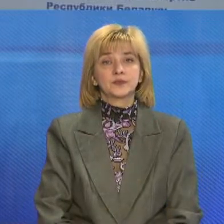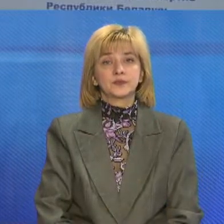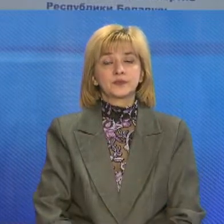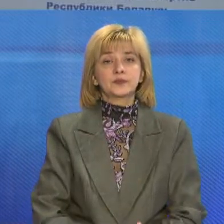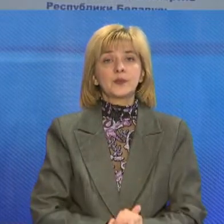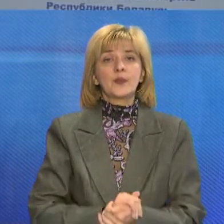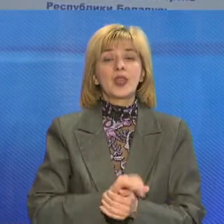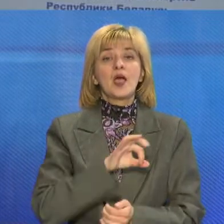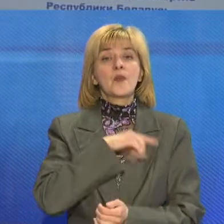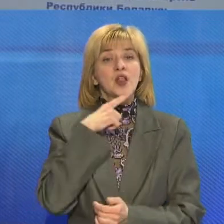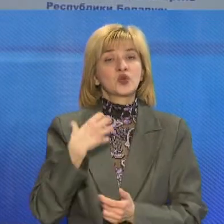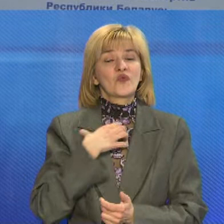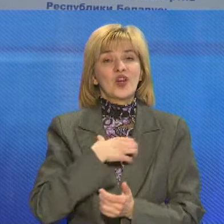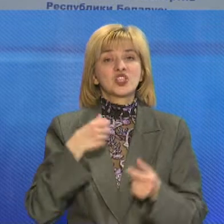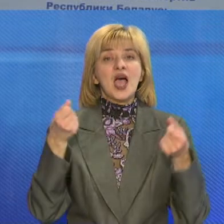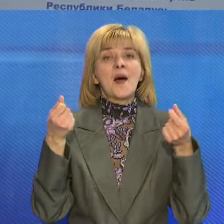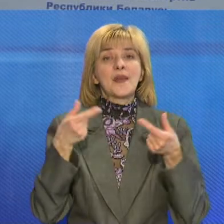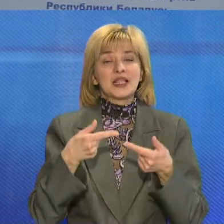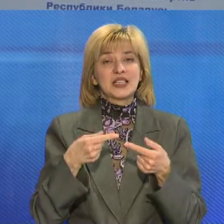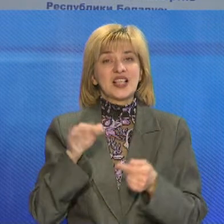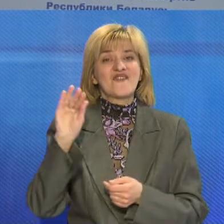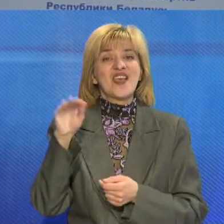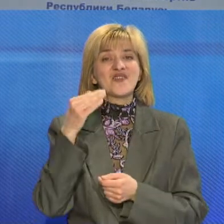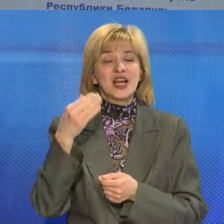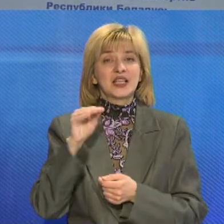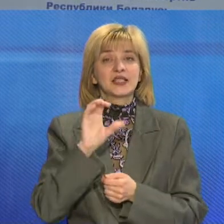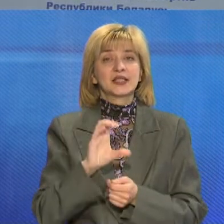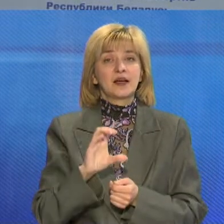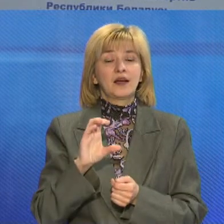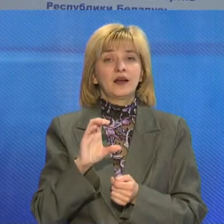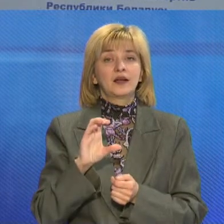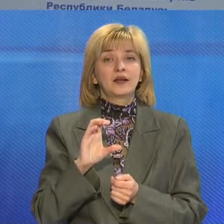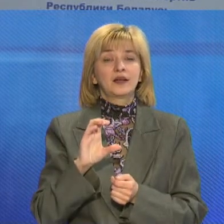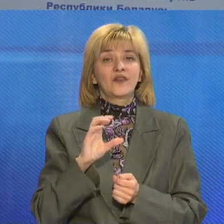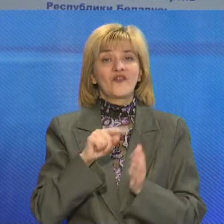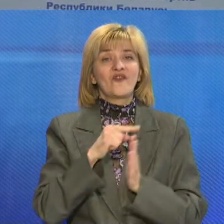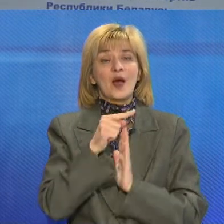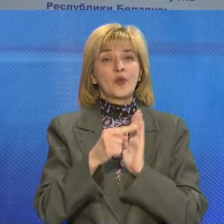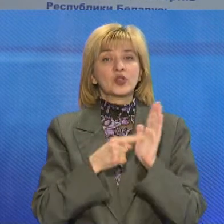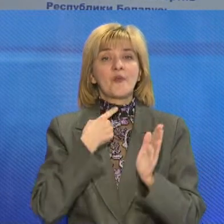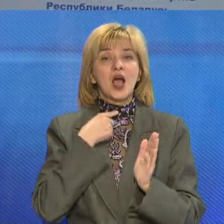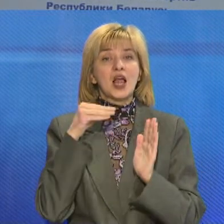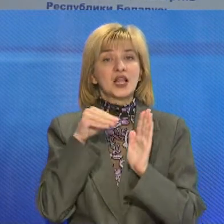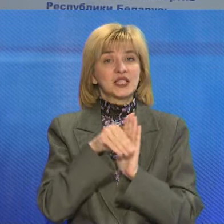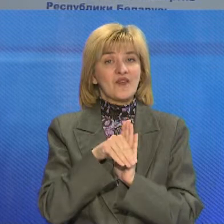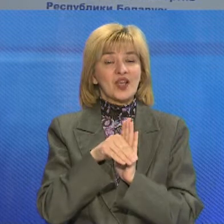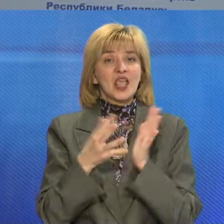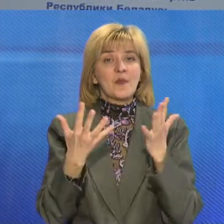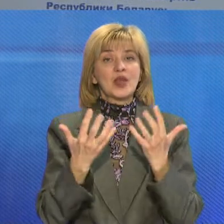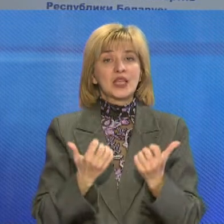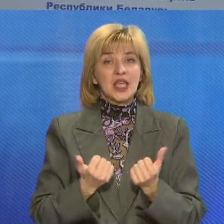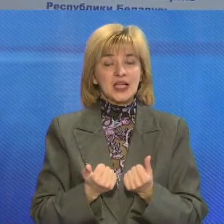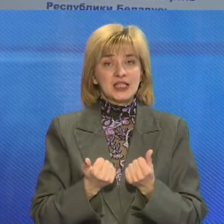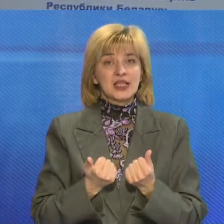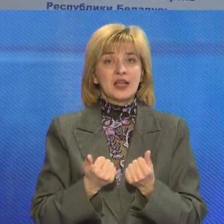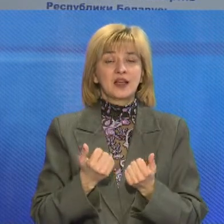Белорусам вообще очень важно определиться в феврале с вопросом голосования, с вопросом принятия, либо, может